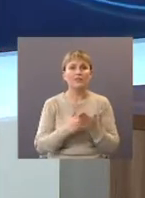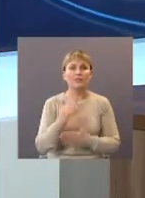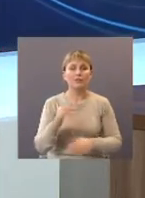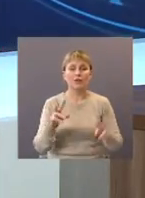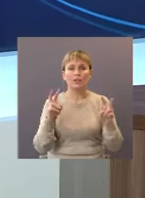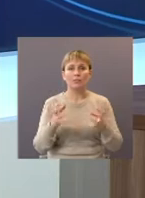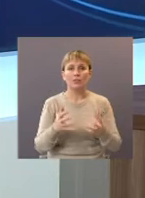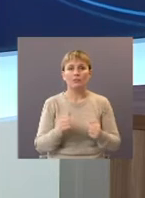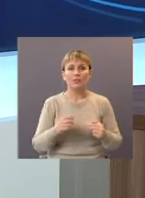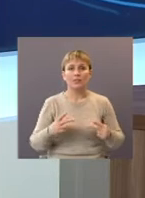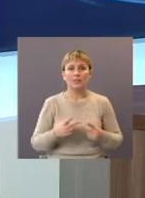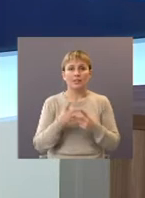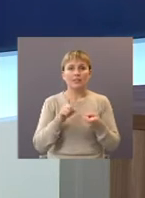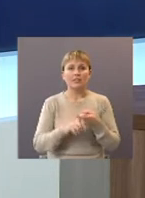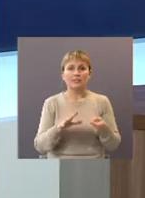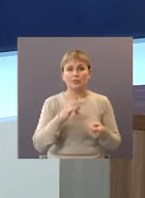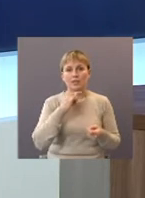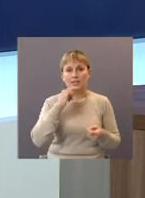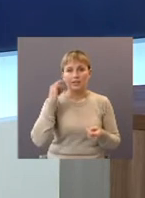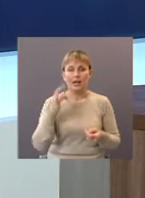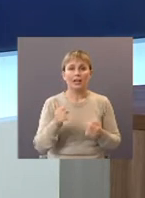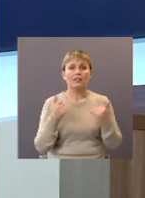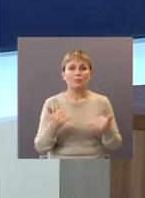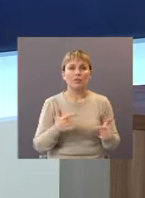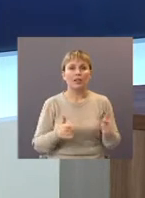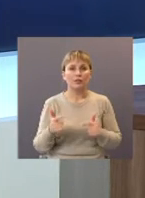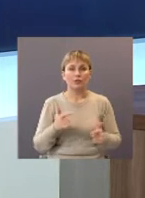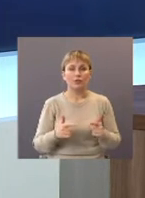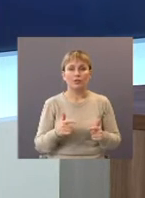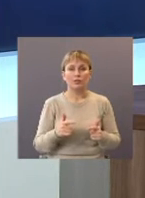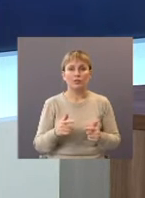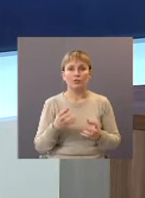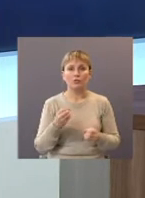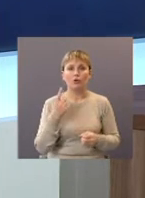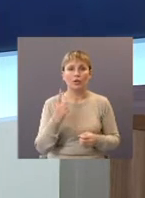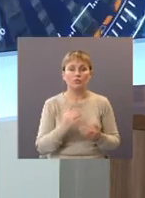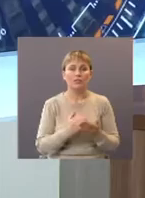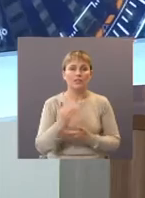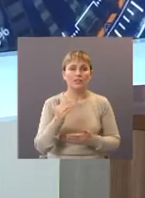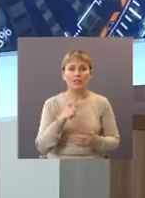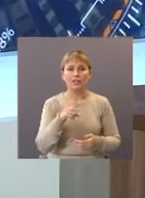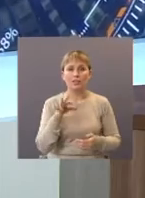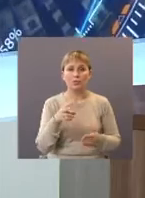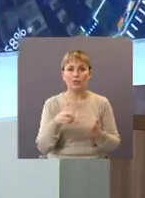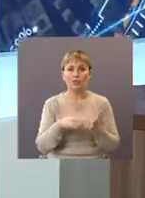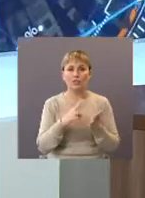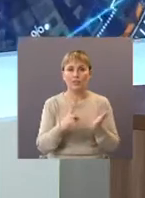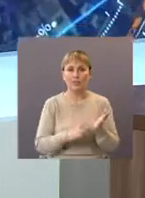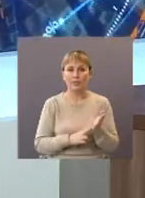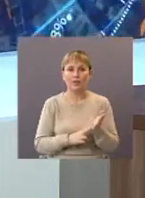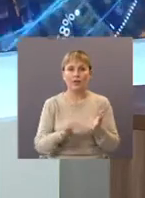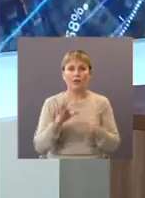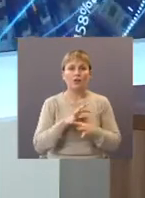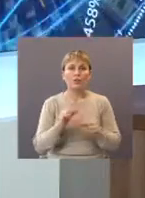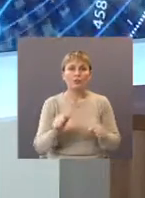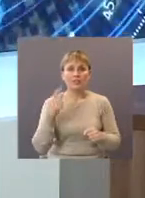ранга принимала столица независимого Казахстана, а теперь готовится к покорению еще одной вершины – Экспо-2017. О смелой